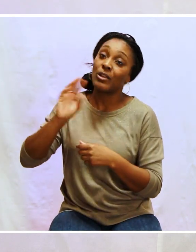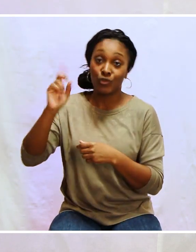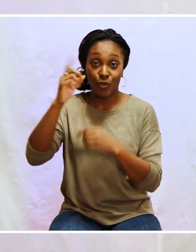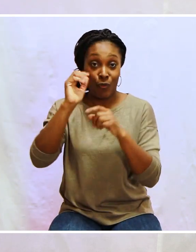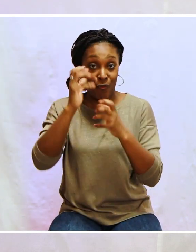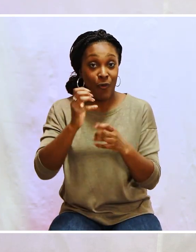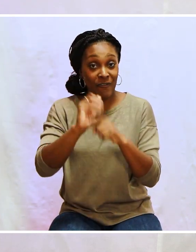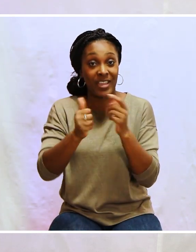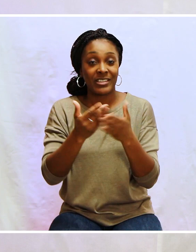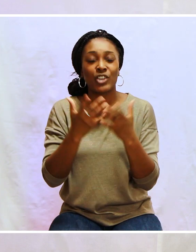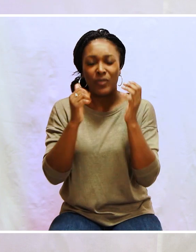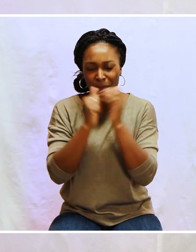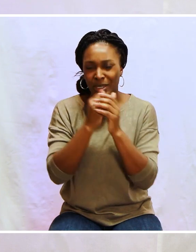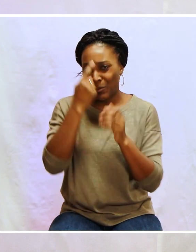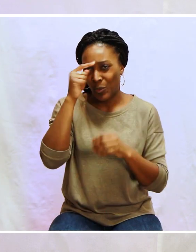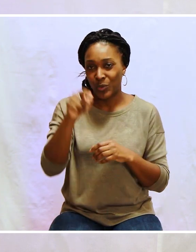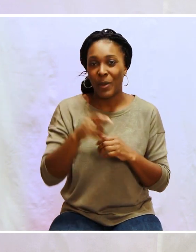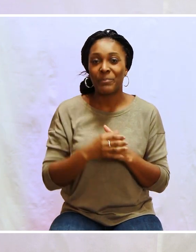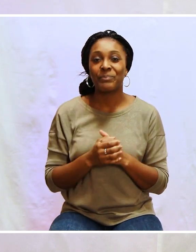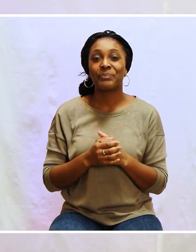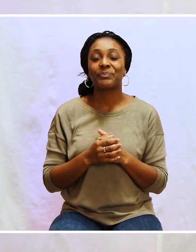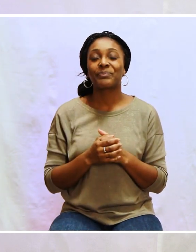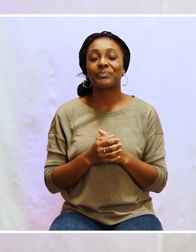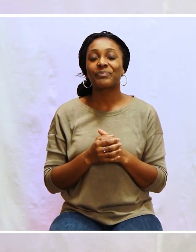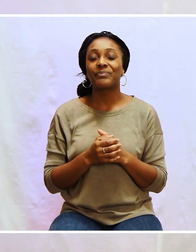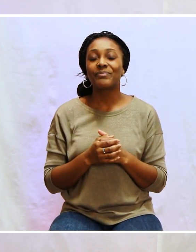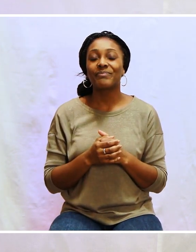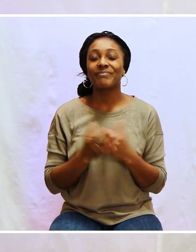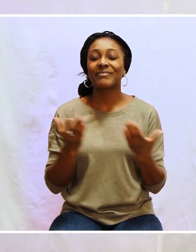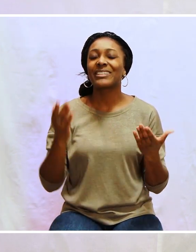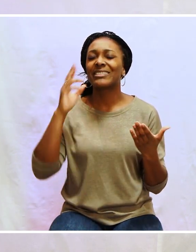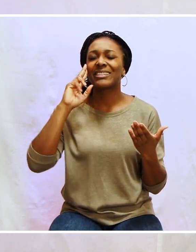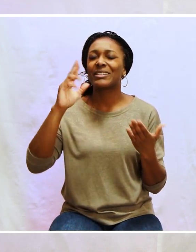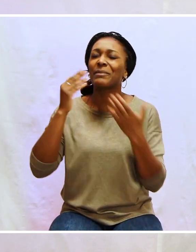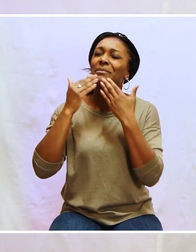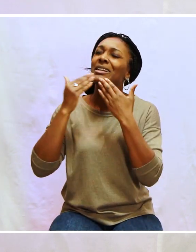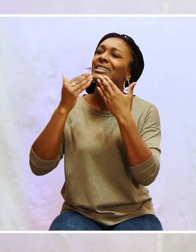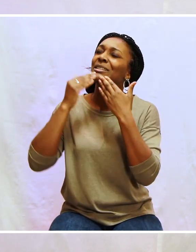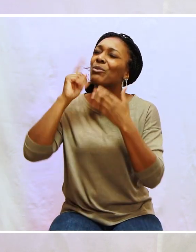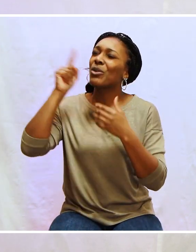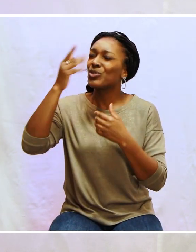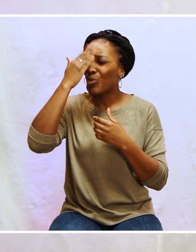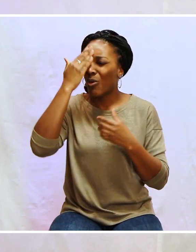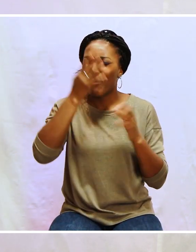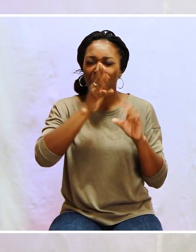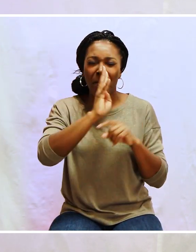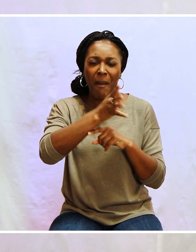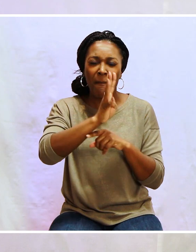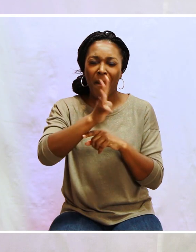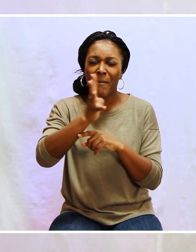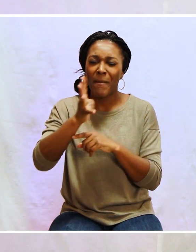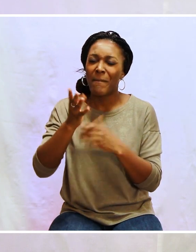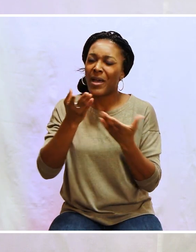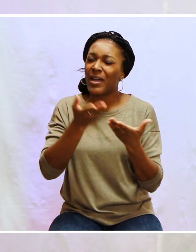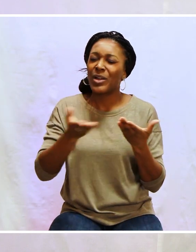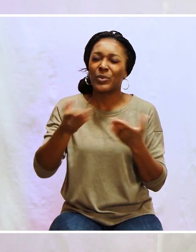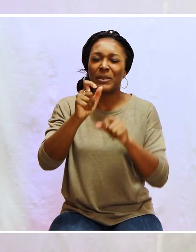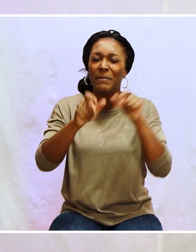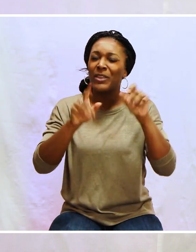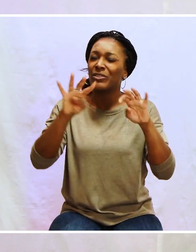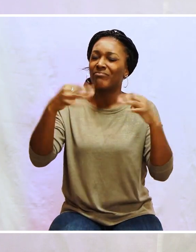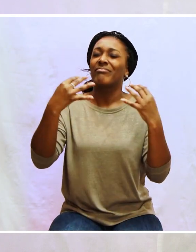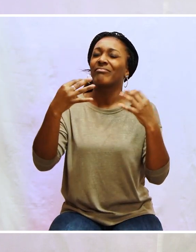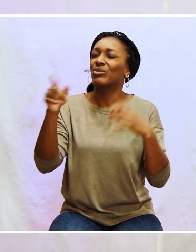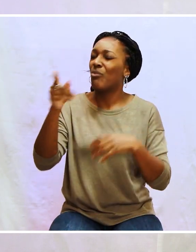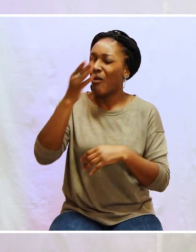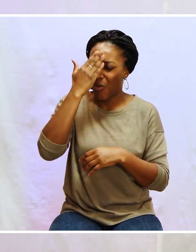faire. Et j'aimerais prier pour toi dans ce sens-là. Seigneur, merci parce que tu connais eh bien, tous ceux qui écoutent cette émission en ce